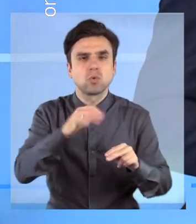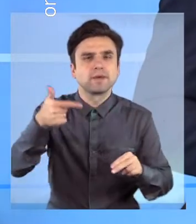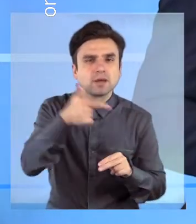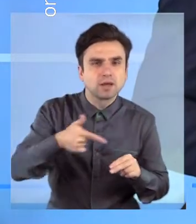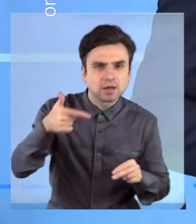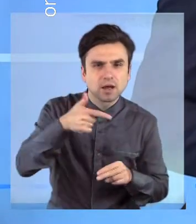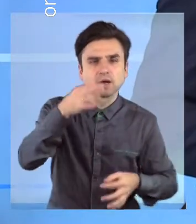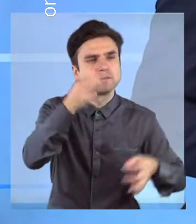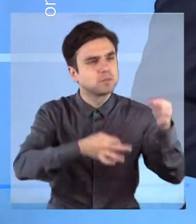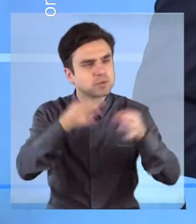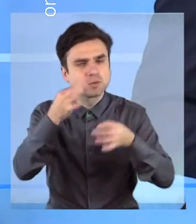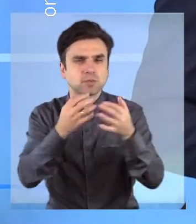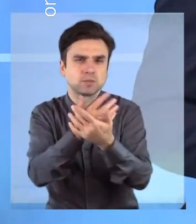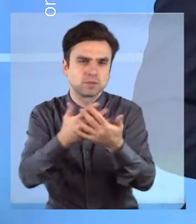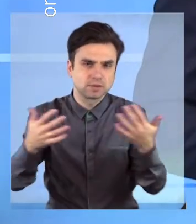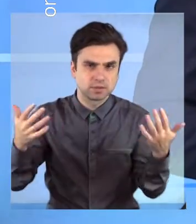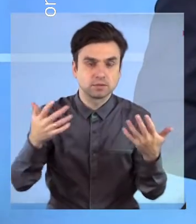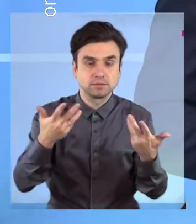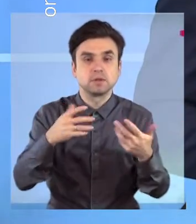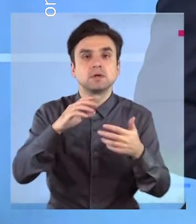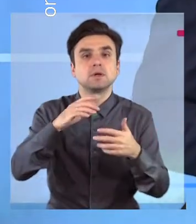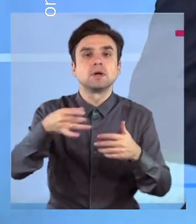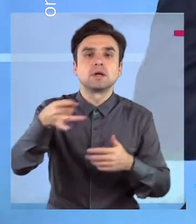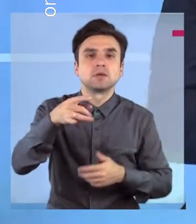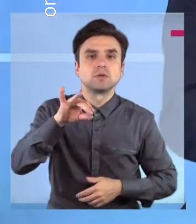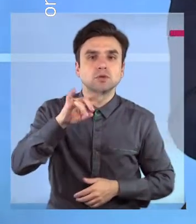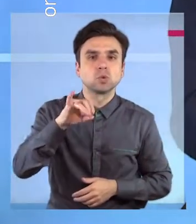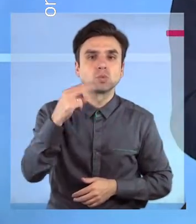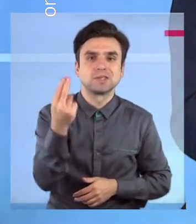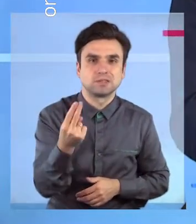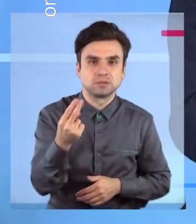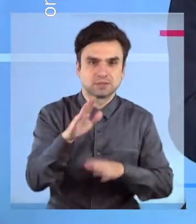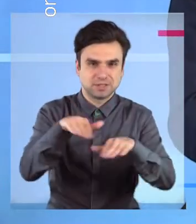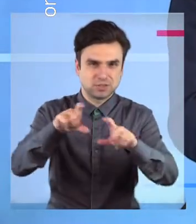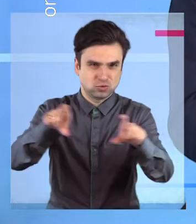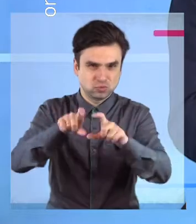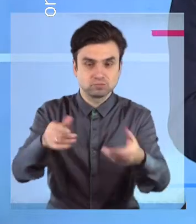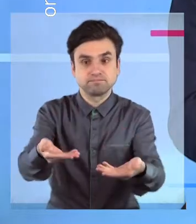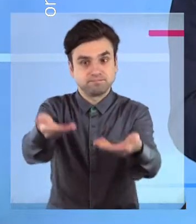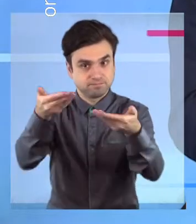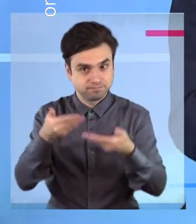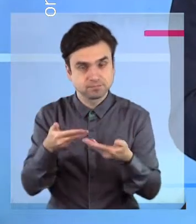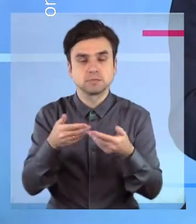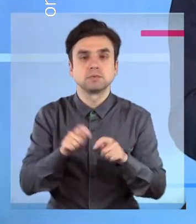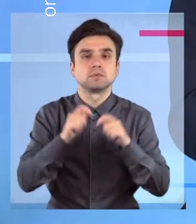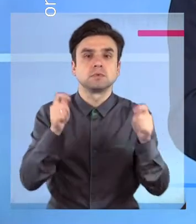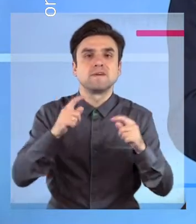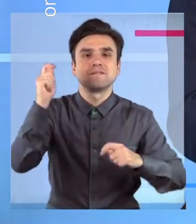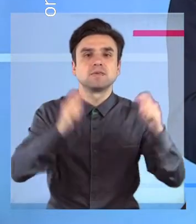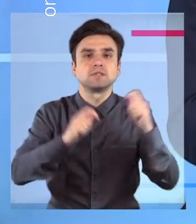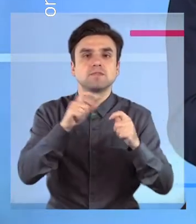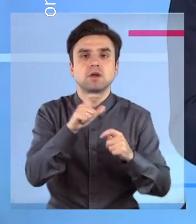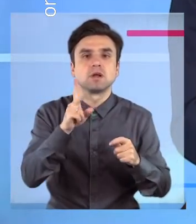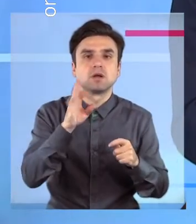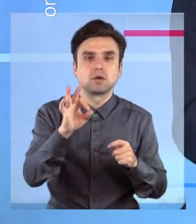метою інгулецькі школярі взяли участь у першому екофесті. Подія відбулася в рамках нового освітнього проєкту зеленого центру